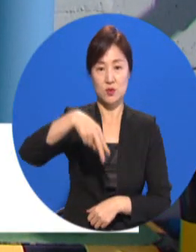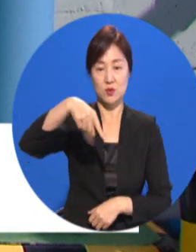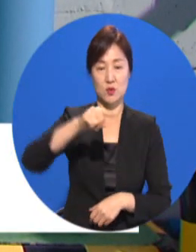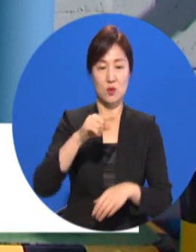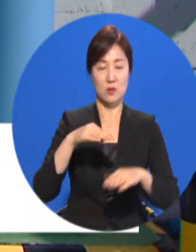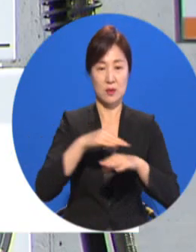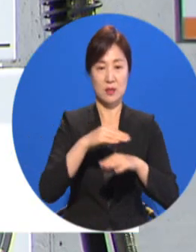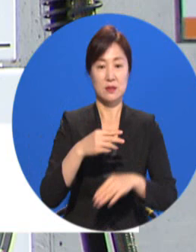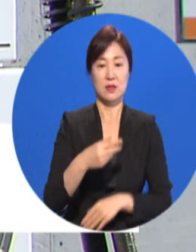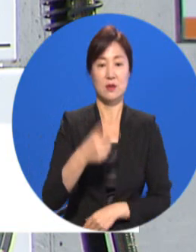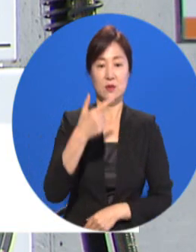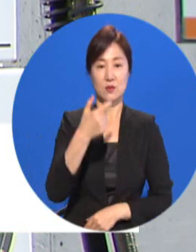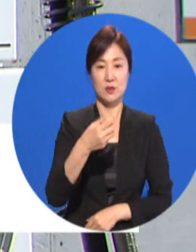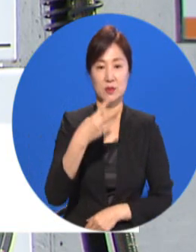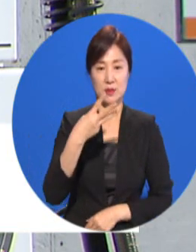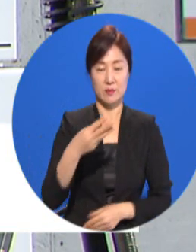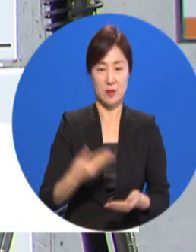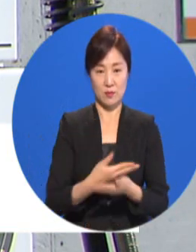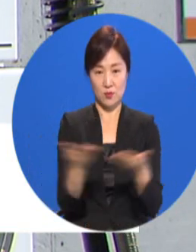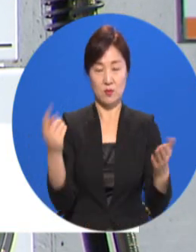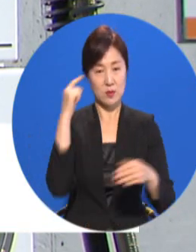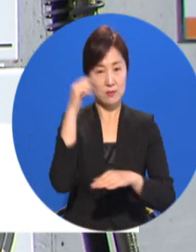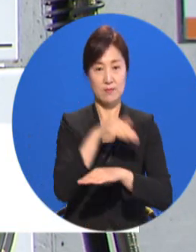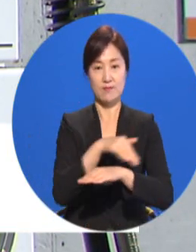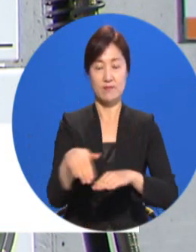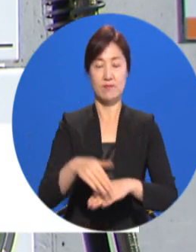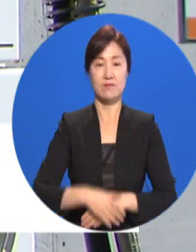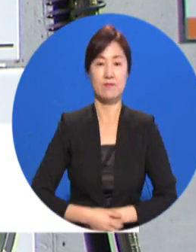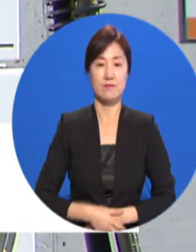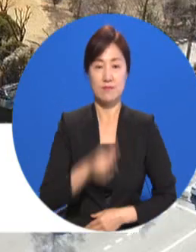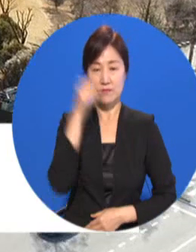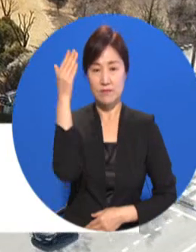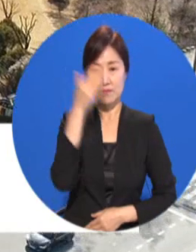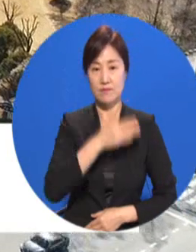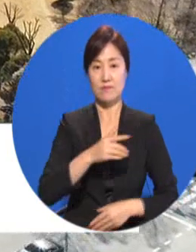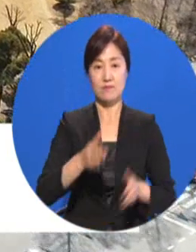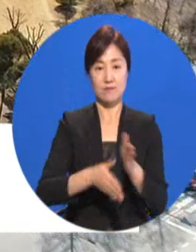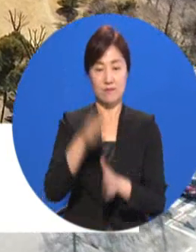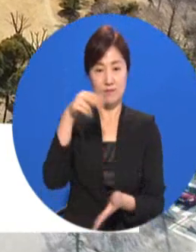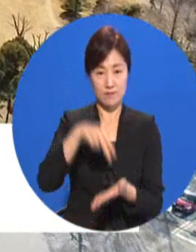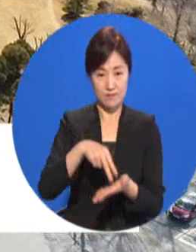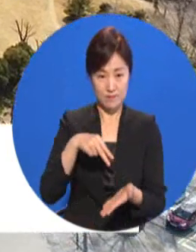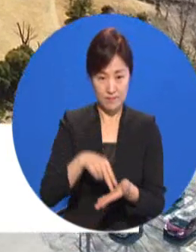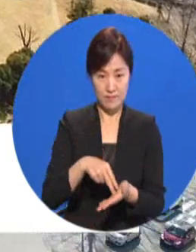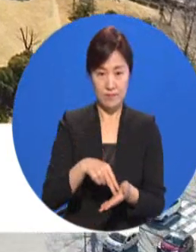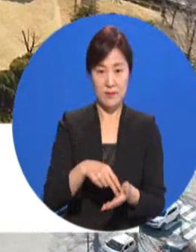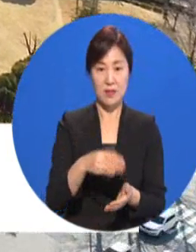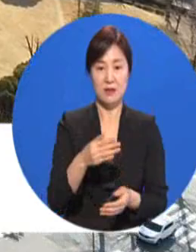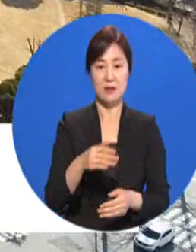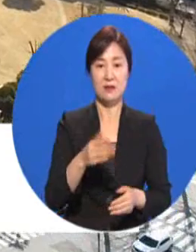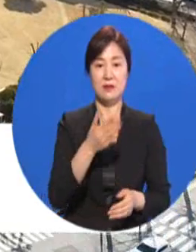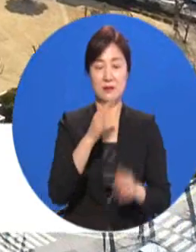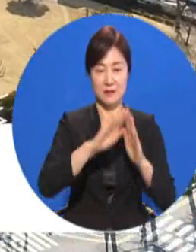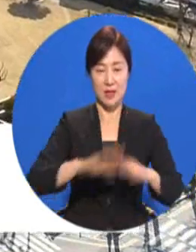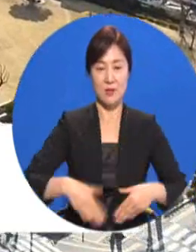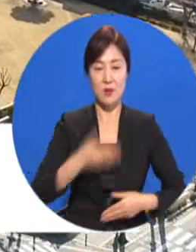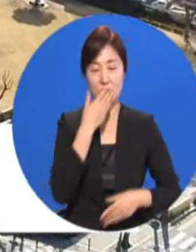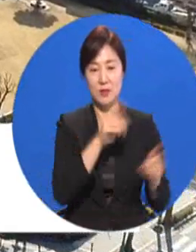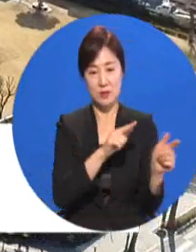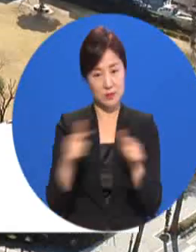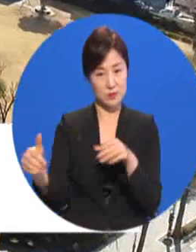5대를 보급할 계획이라고 밝혔습니다 여수 씨는 이와 함께 남도 음식 문화 큰잔치 개최 와